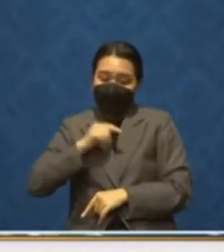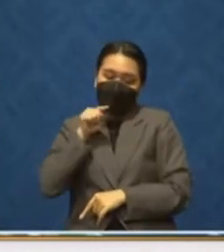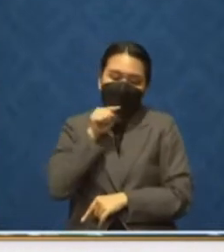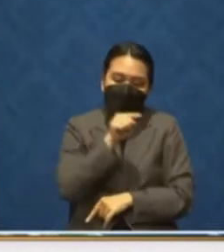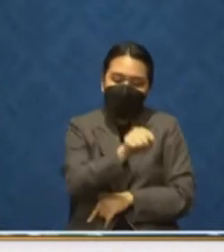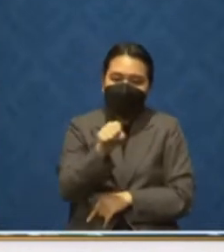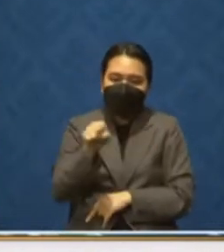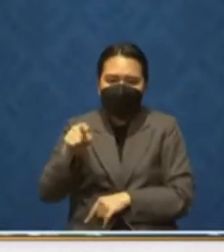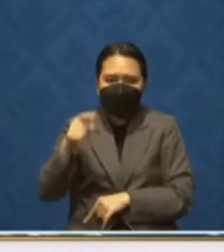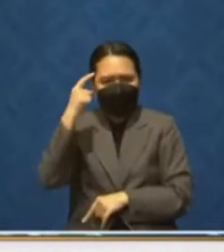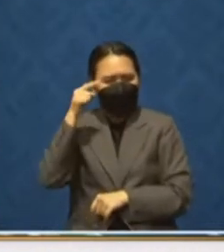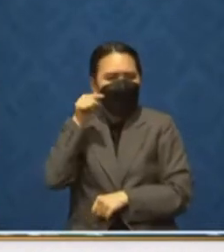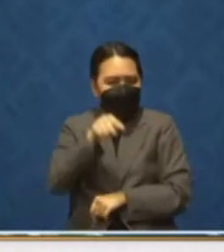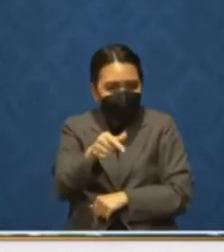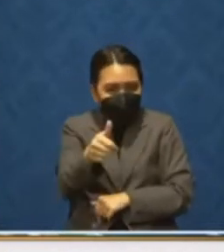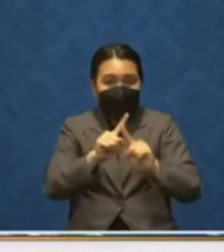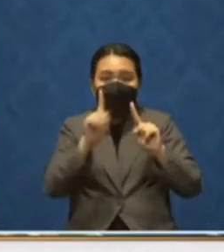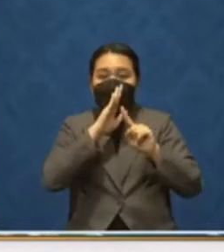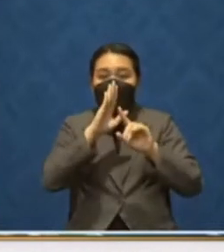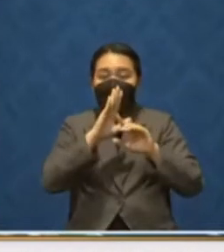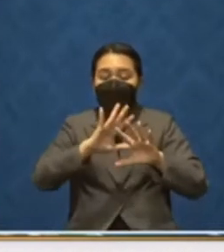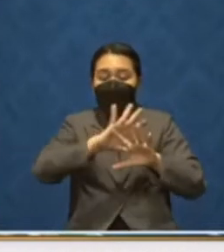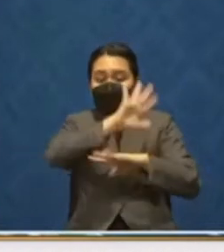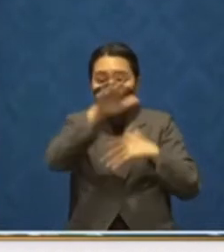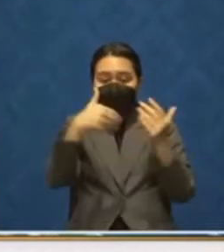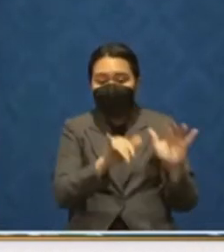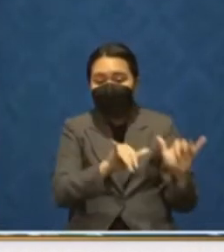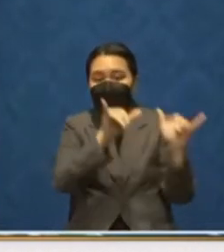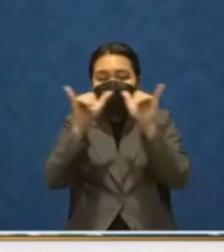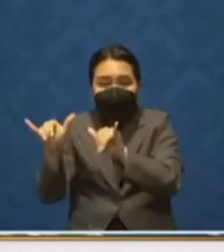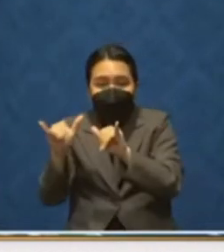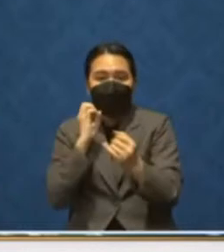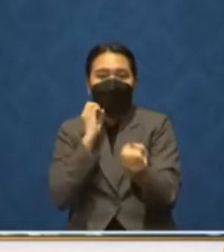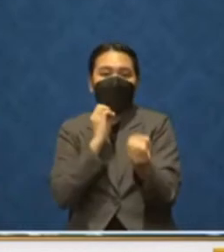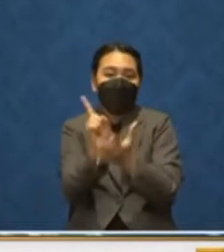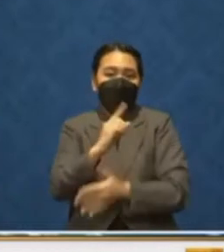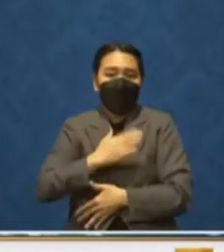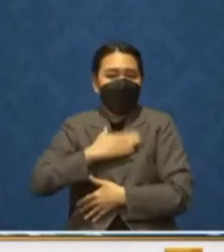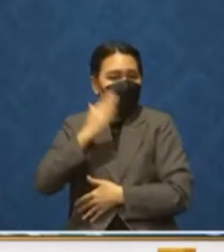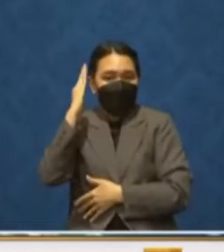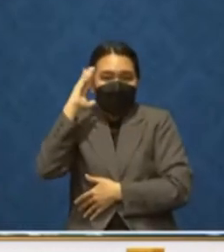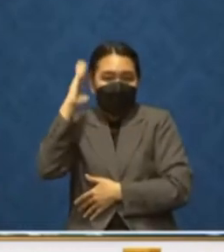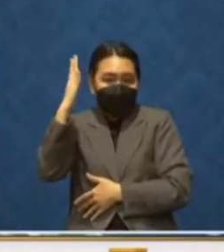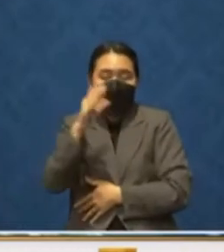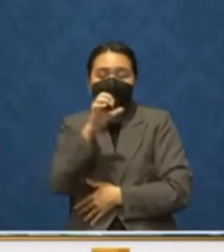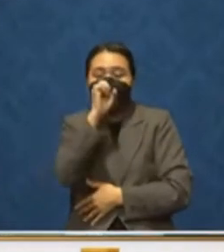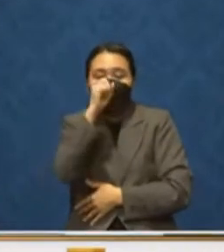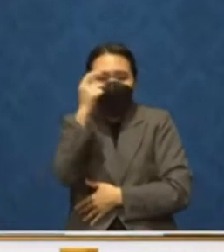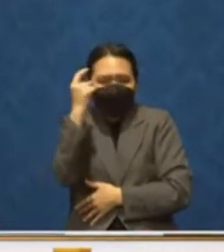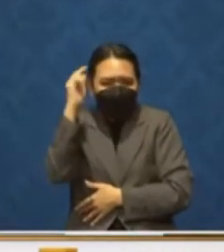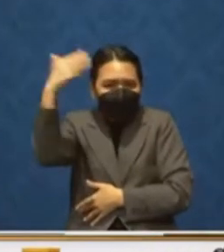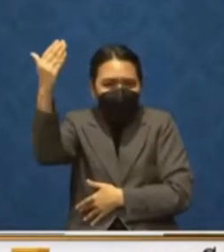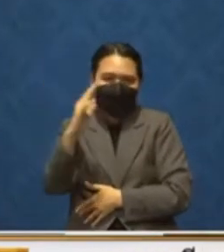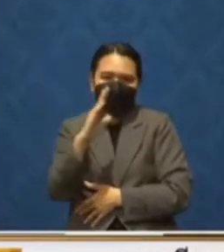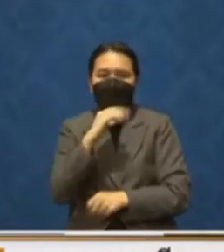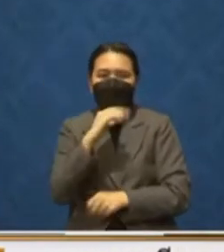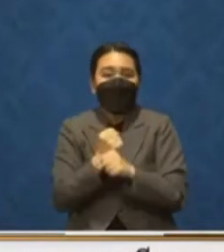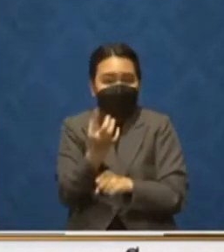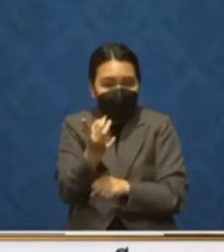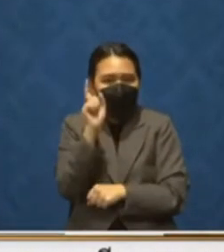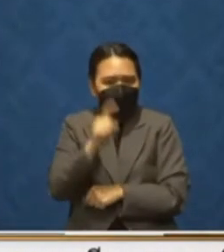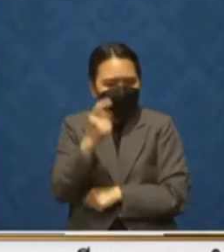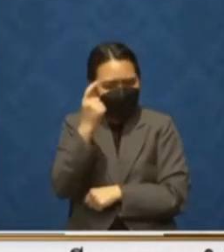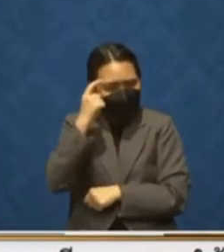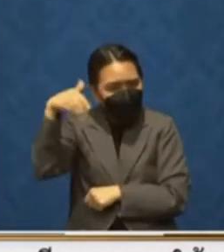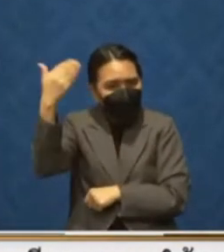สง่าจะสั่งได้แล้วแต่ก็ย้ายไปหมดแล้วก็เกิดอะไรขึ้นตามมาผมก็ไม่ทราบเหมือนกันนะก็ลองไปคิดดูก่อนแล้วกันทำอะไรก็ต้องต้องมอง